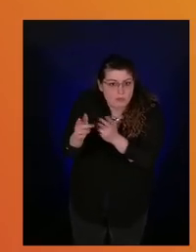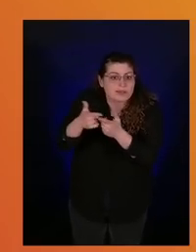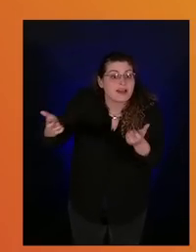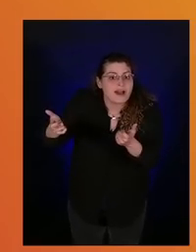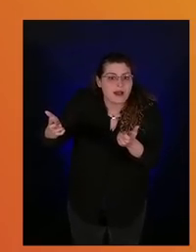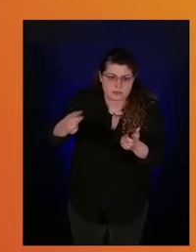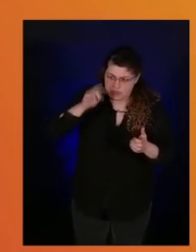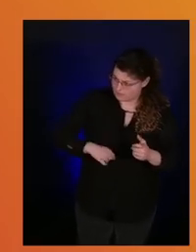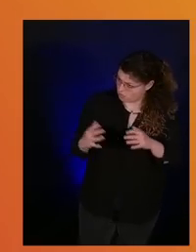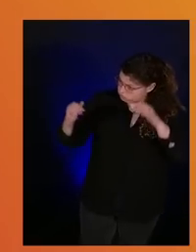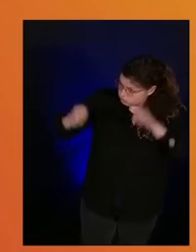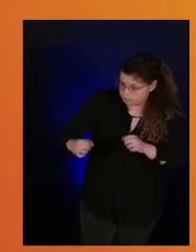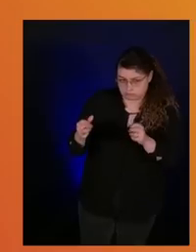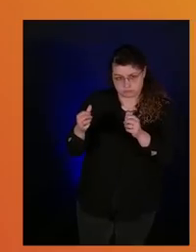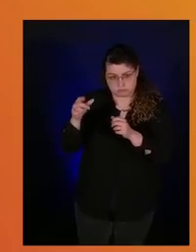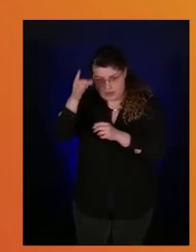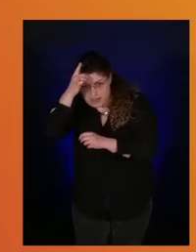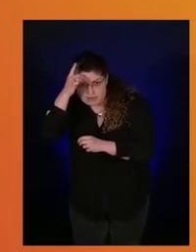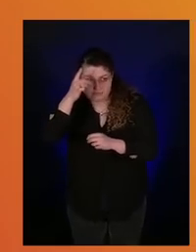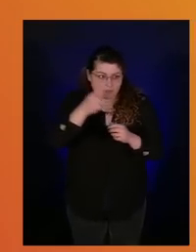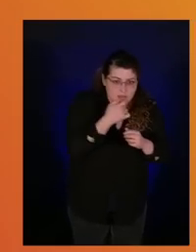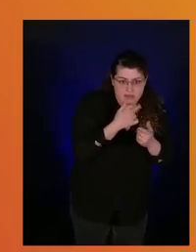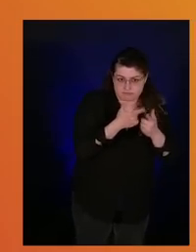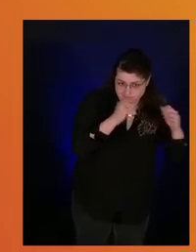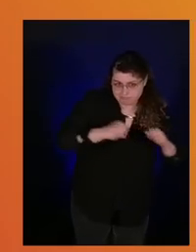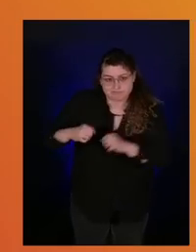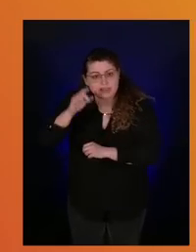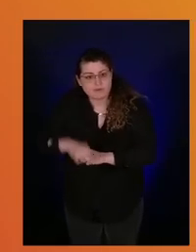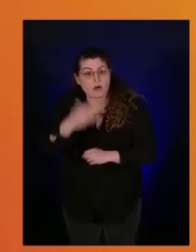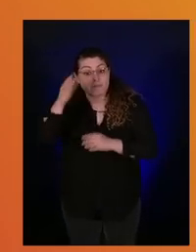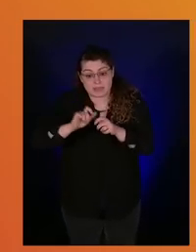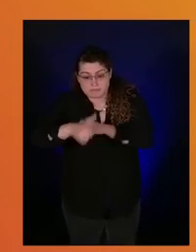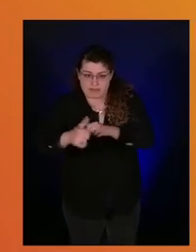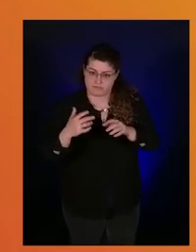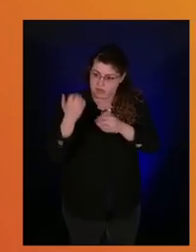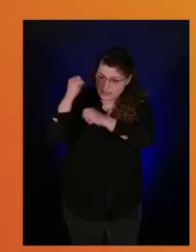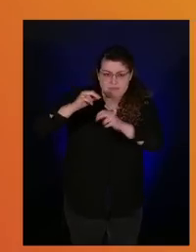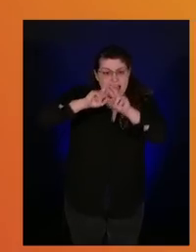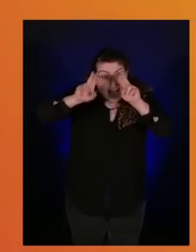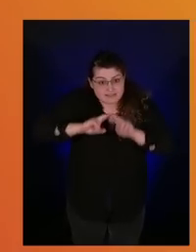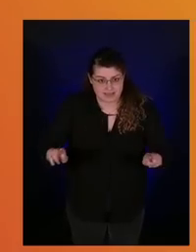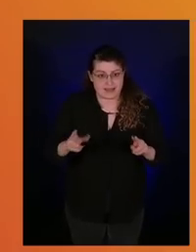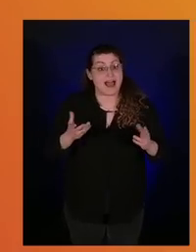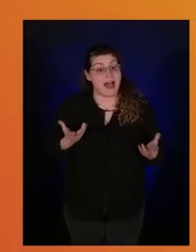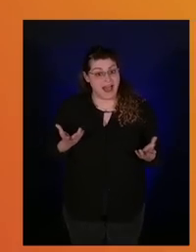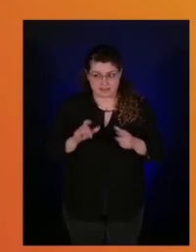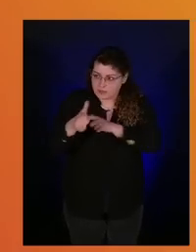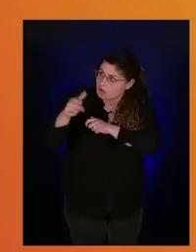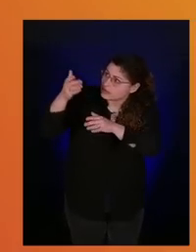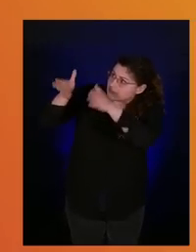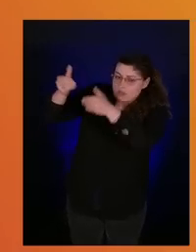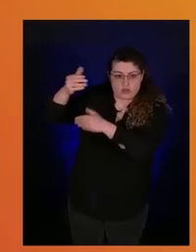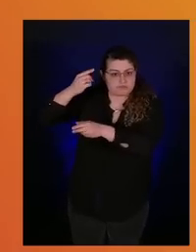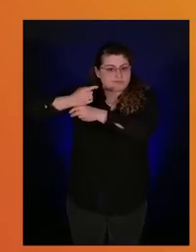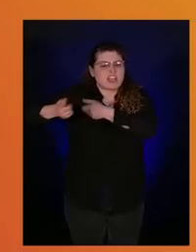action commune avec les travailleurs de ces pays. Si nos grèves prennent un caractère international construit, voilà qui devra affoler les classes dirigeantes et